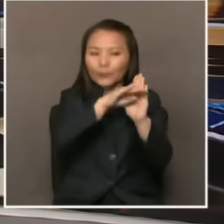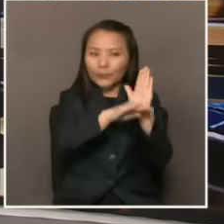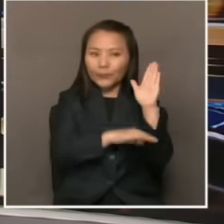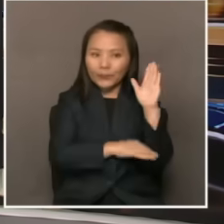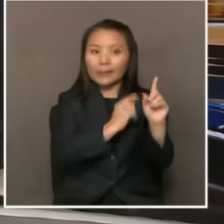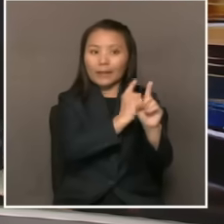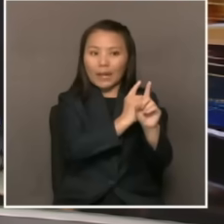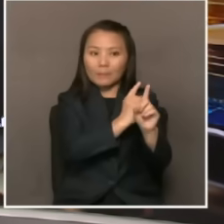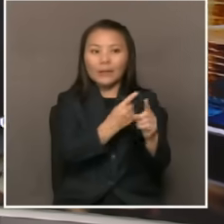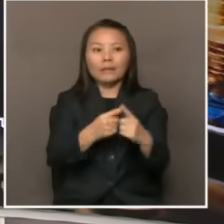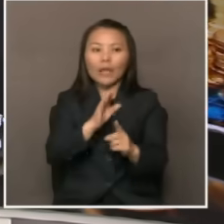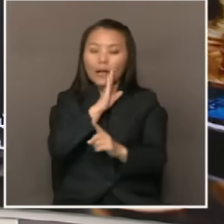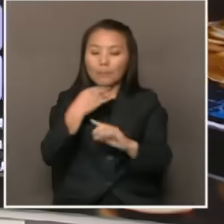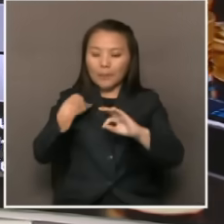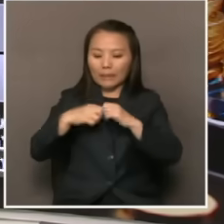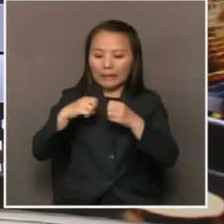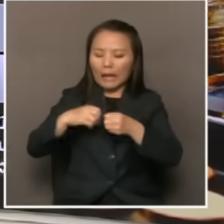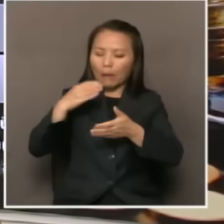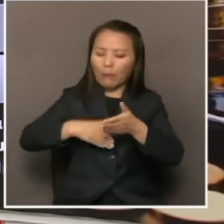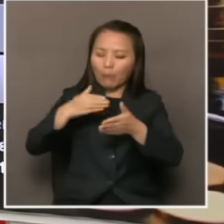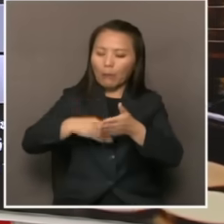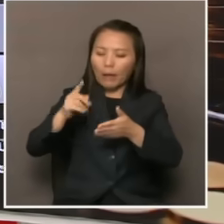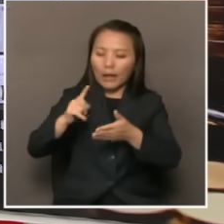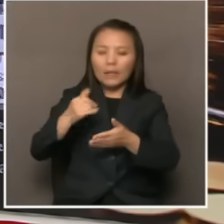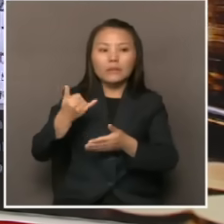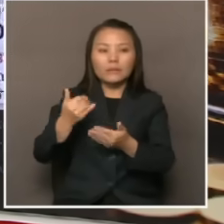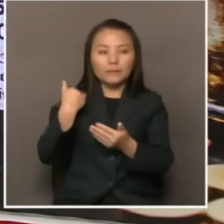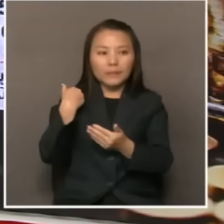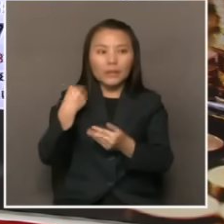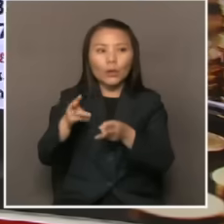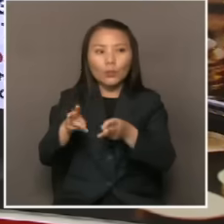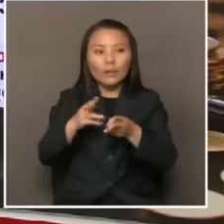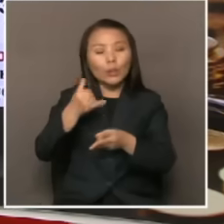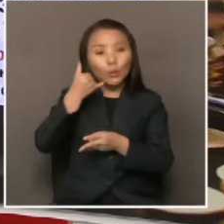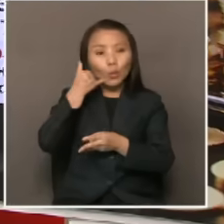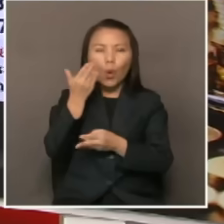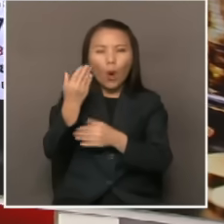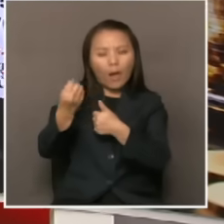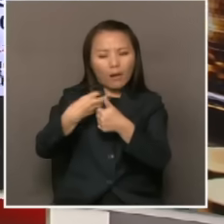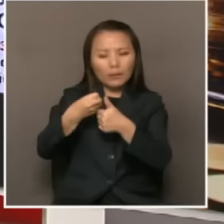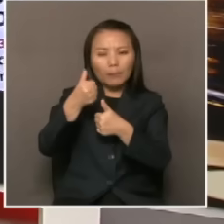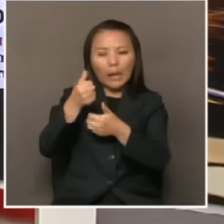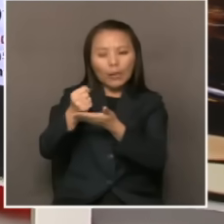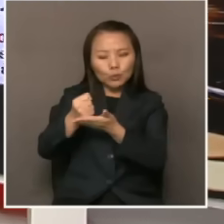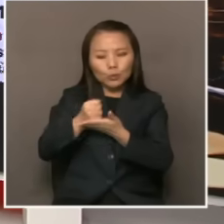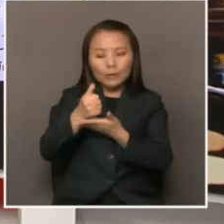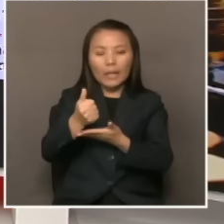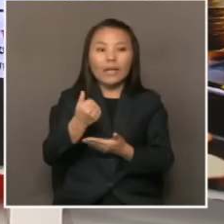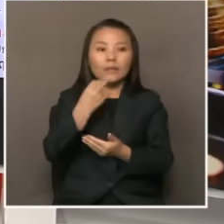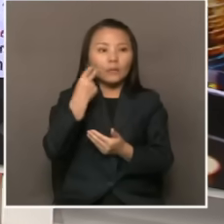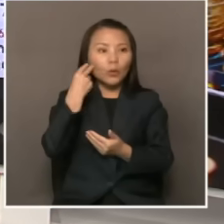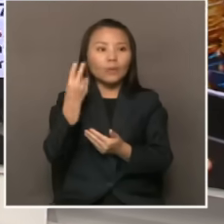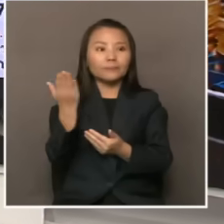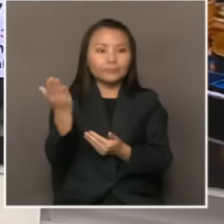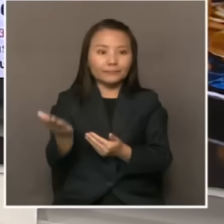ชมแต่ถ้าเกิดว่ามีปัญหาติดขัดตรงไหนก็ยังมีช่องทางให้ติดต่อขอคำปรึกษาแล้วก็ความช่วยเหลือได้ดังนี้นะคะไม่